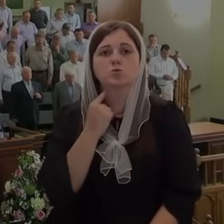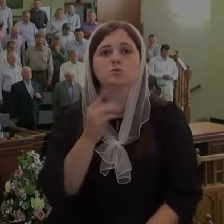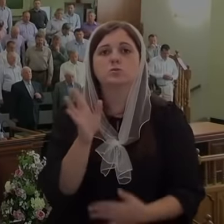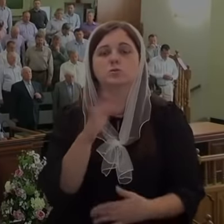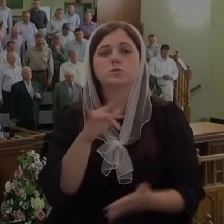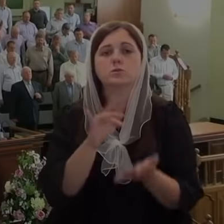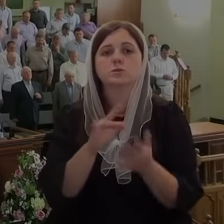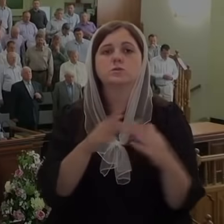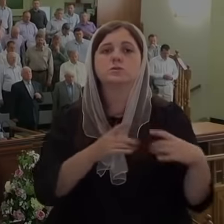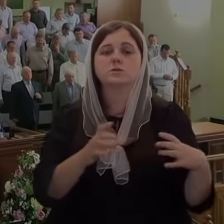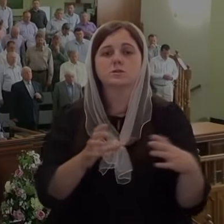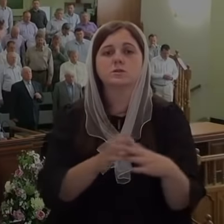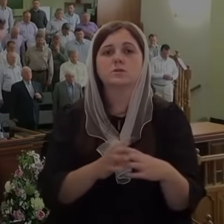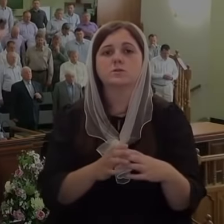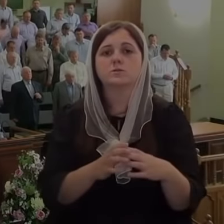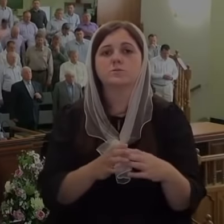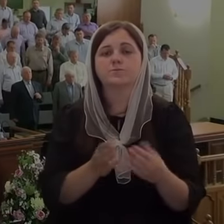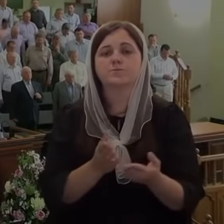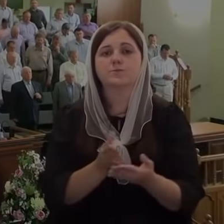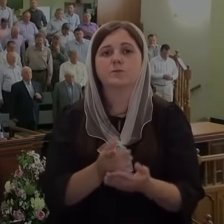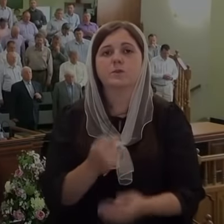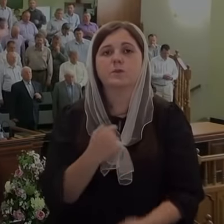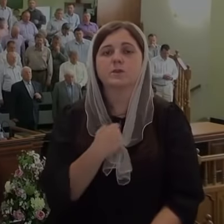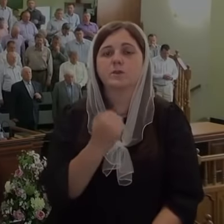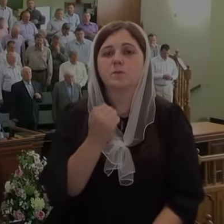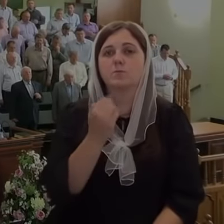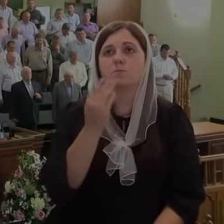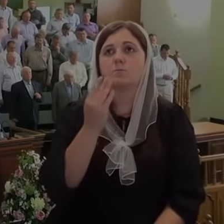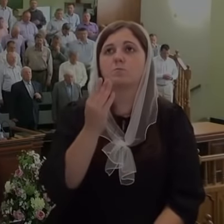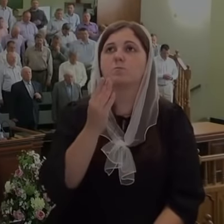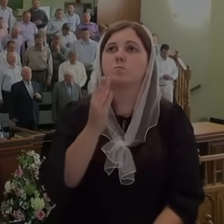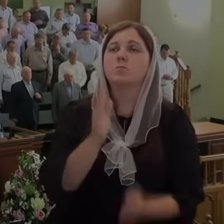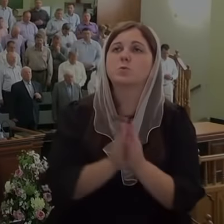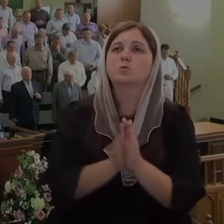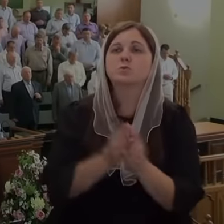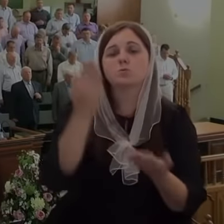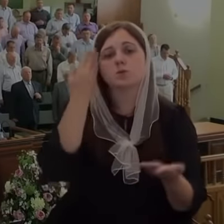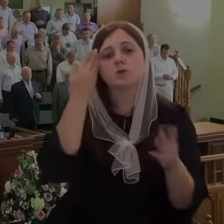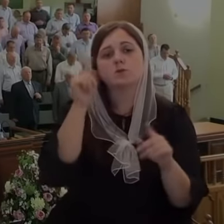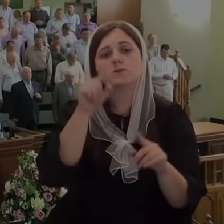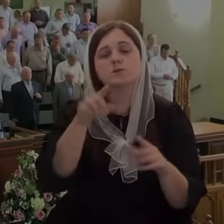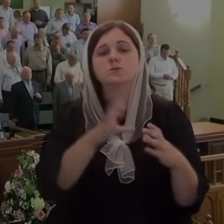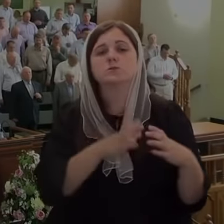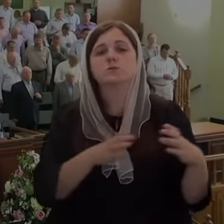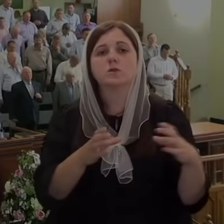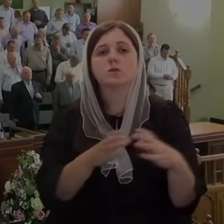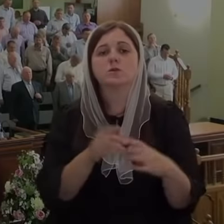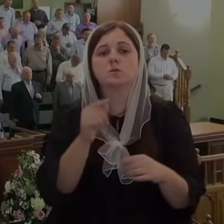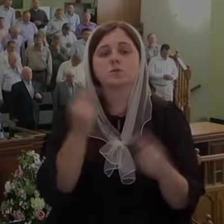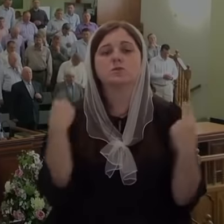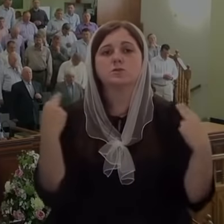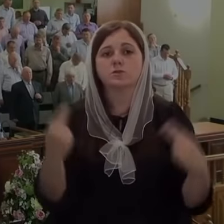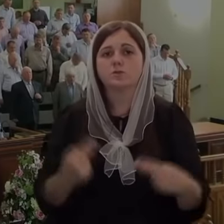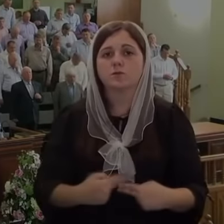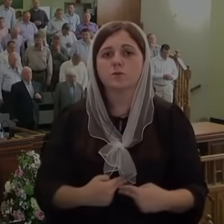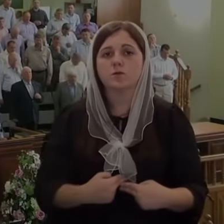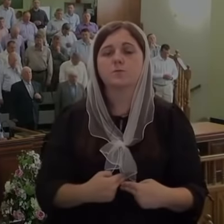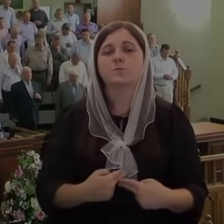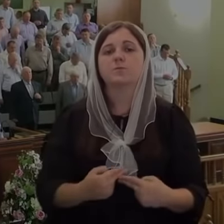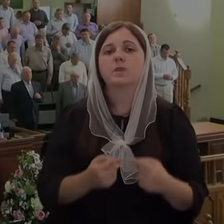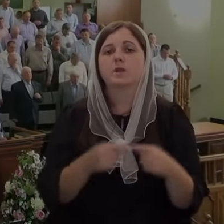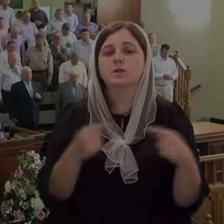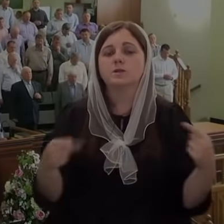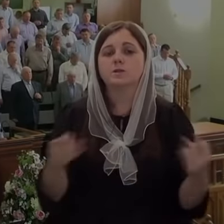Христа Спасителя. Я прошу, Господь, благослови для собрания, благослови пресвитеров, благослови